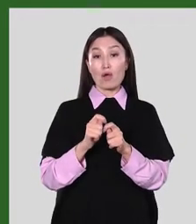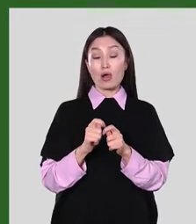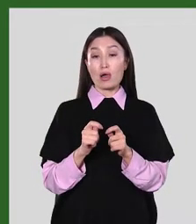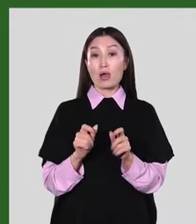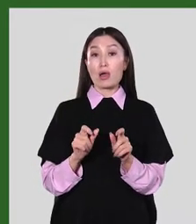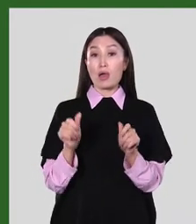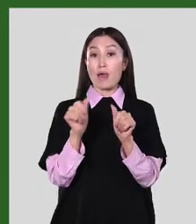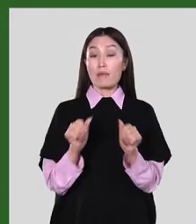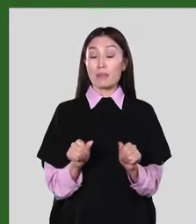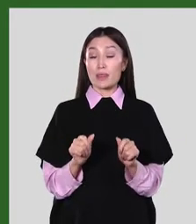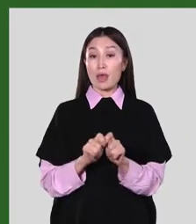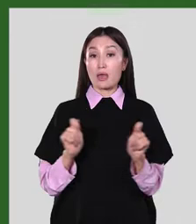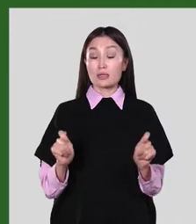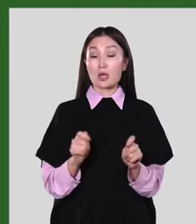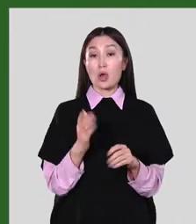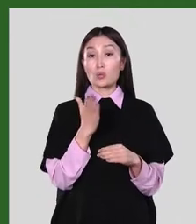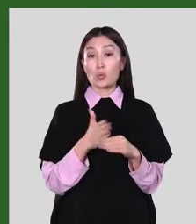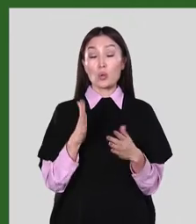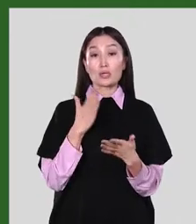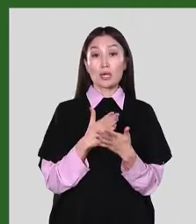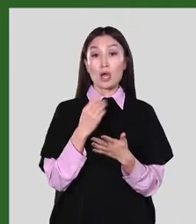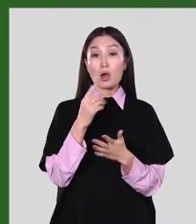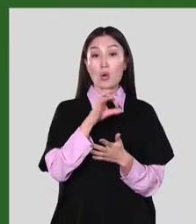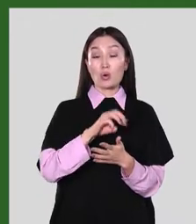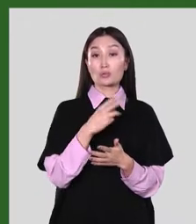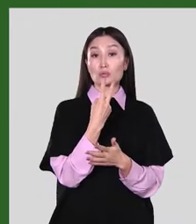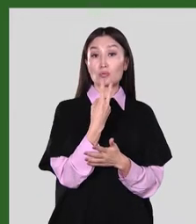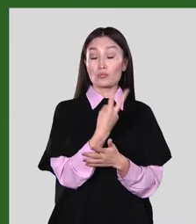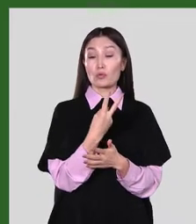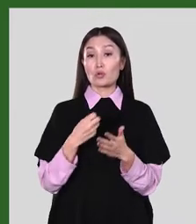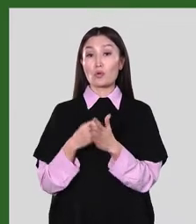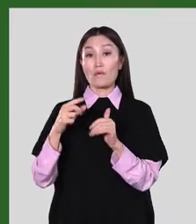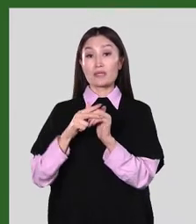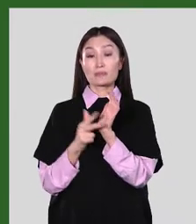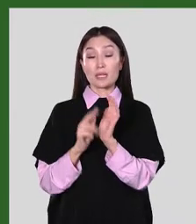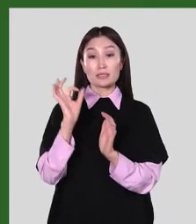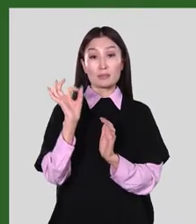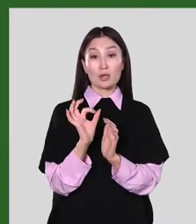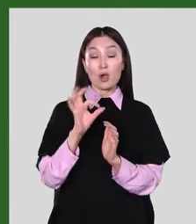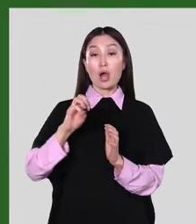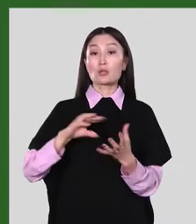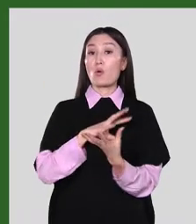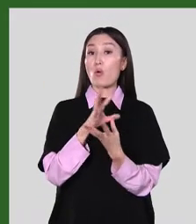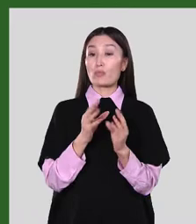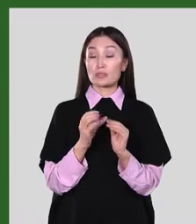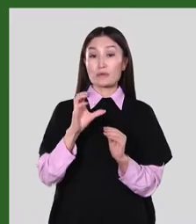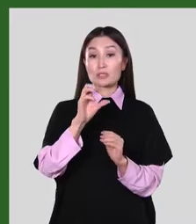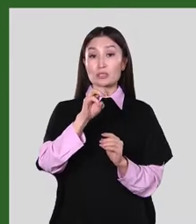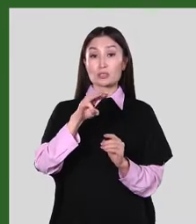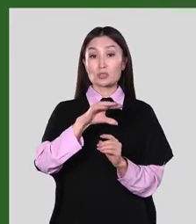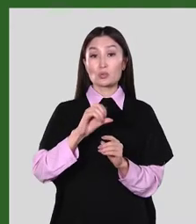доля дождевых вод составляет от 2 до 18 процентов от общего с тока